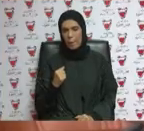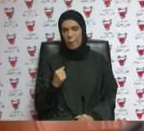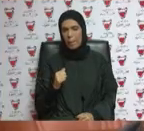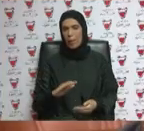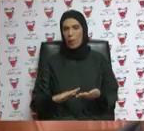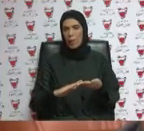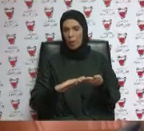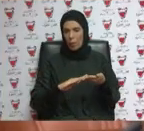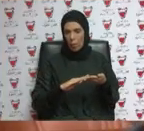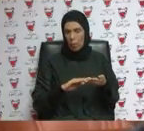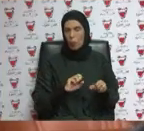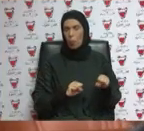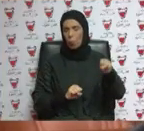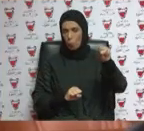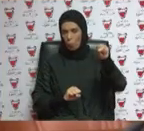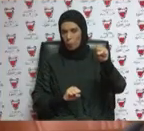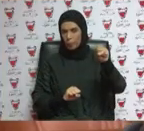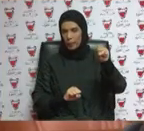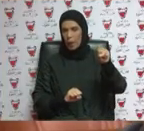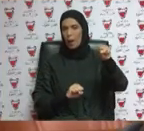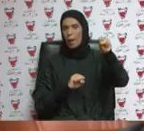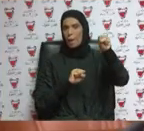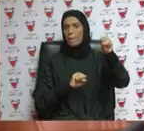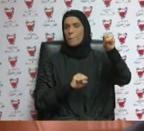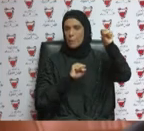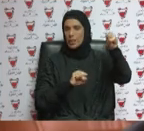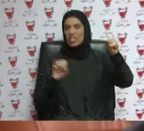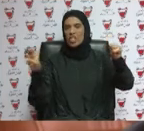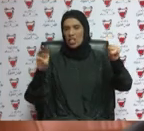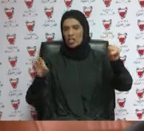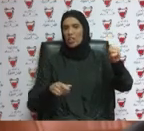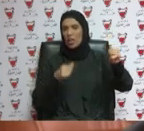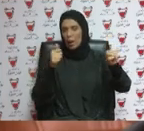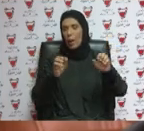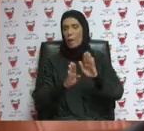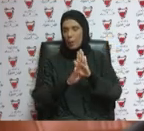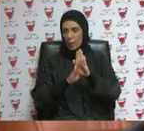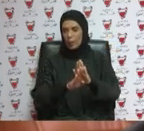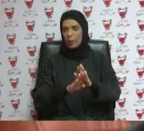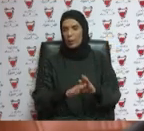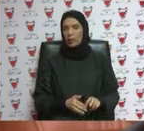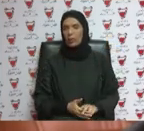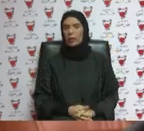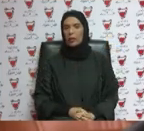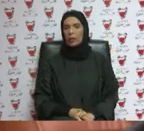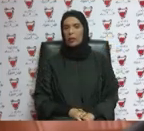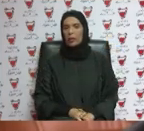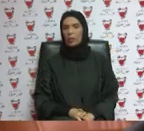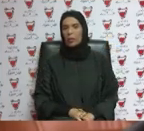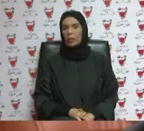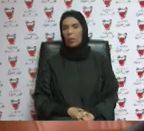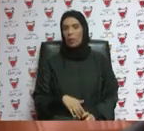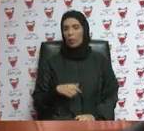مساعدات من تمكين الآن تقدم إلى أصحاب الأعمال جزء من الرواتب، أتمنى أن يأخذ هذا بعين الاعتبار وألا